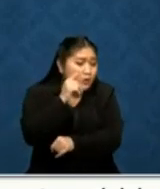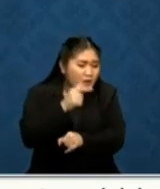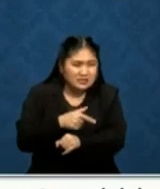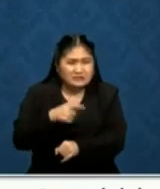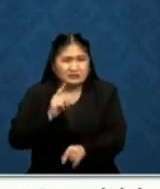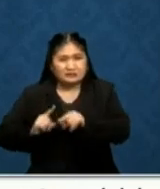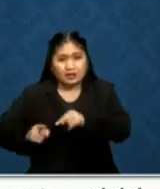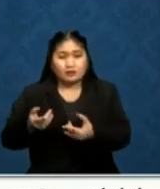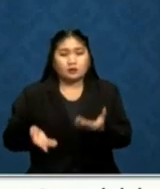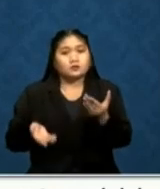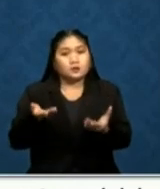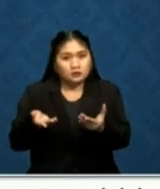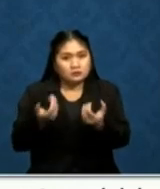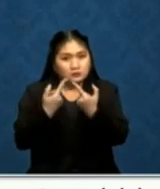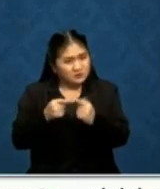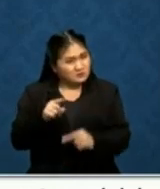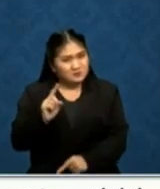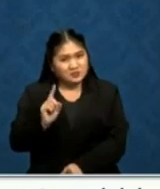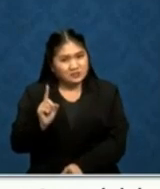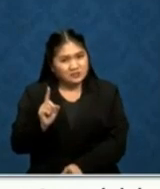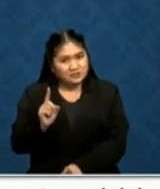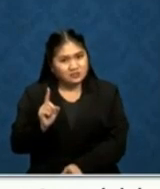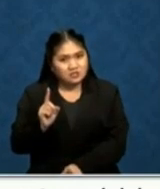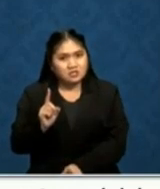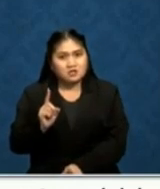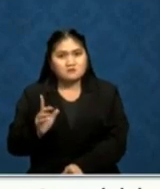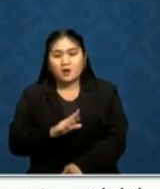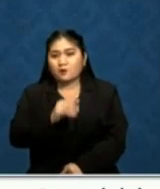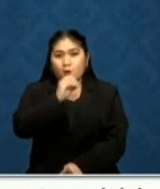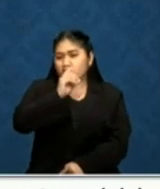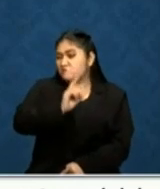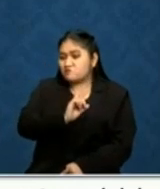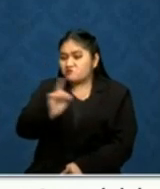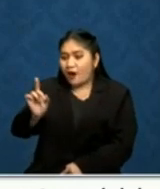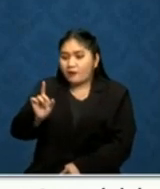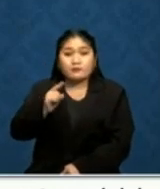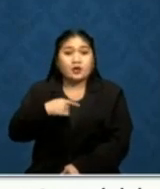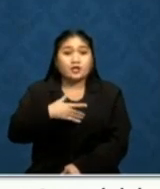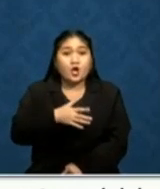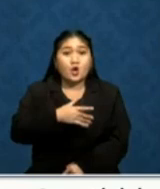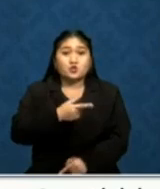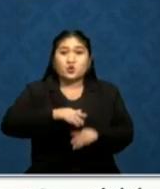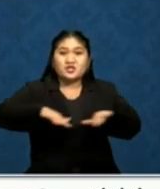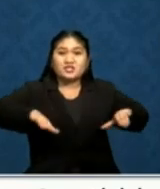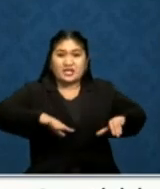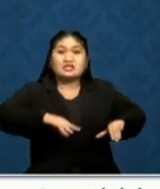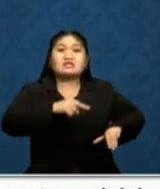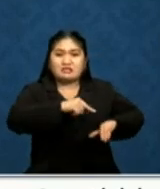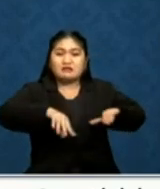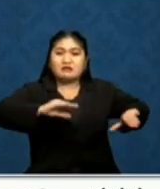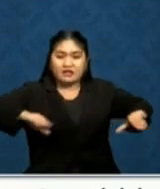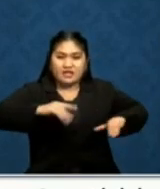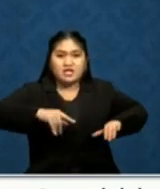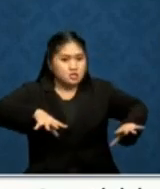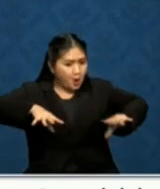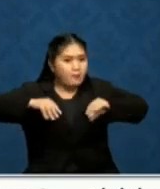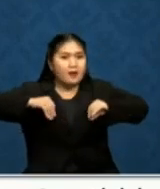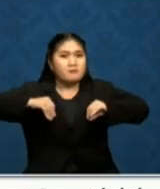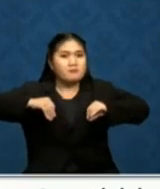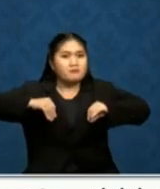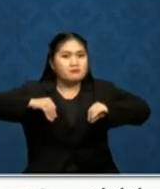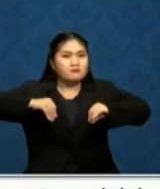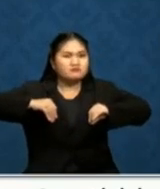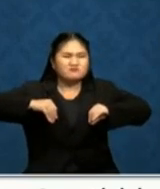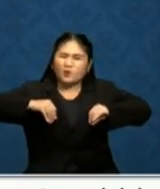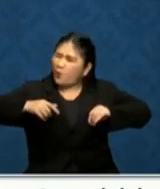ร้ายยิ่งไปกว่านั้นก็เกิดการบิดเบือนหรือใส่ร้ายไปเลยว่าตัวนักเรียนสมยอมเองนี่เลวร้ายม